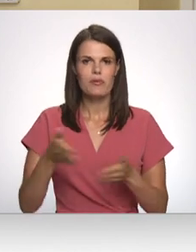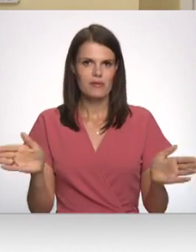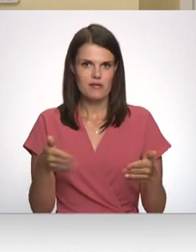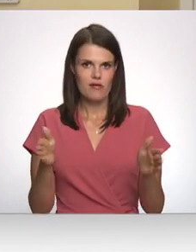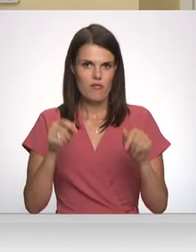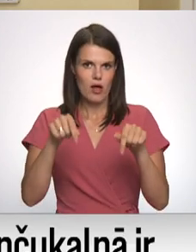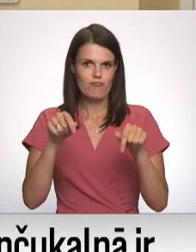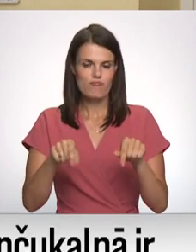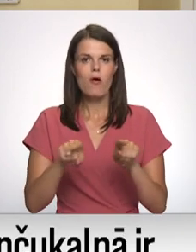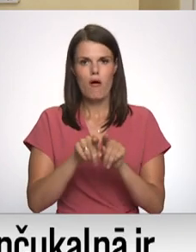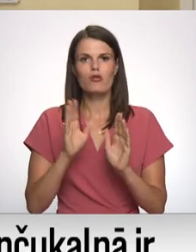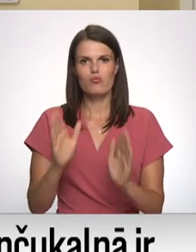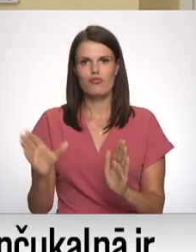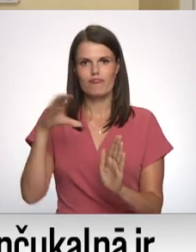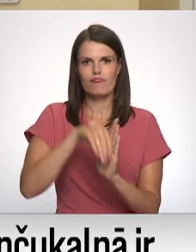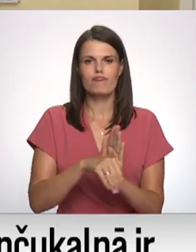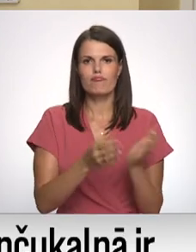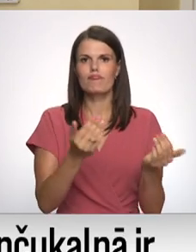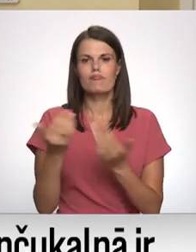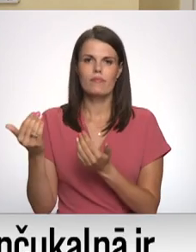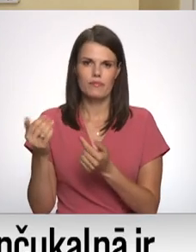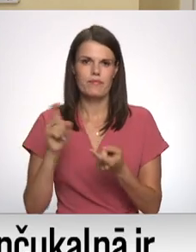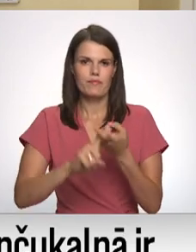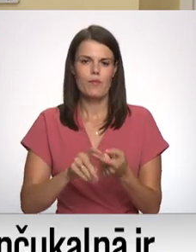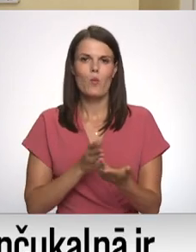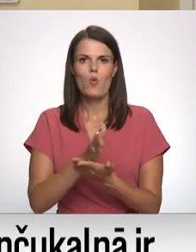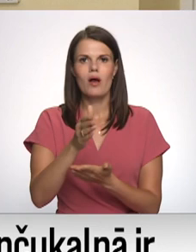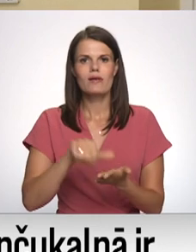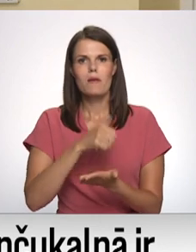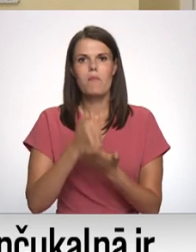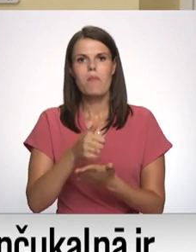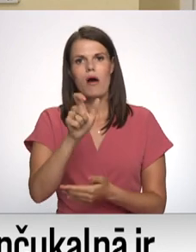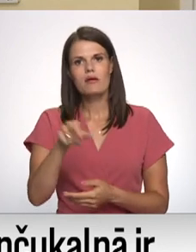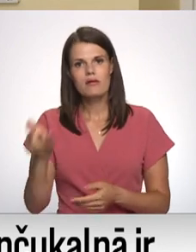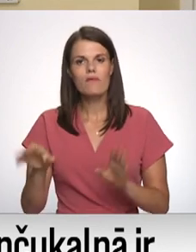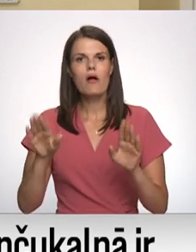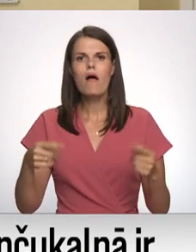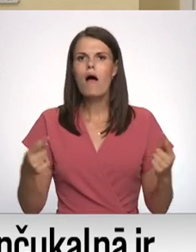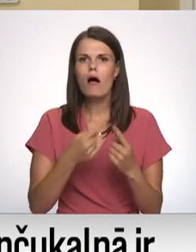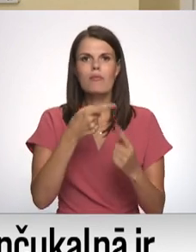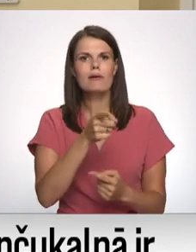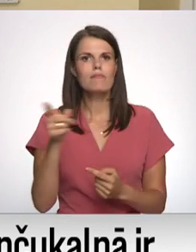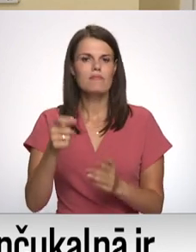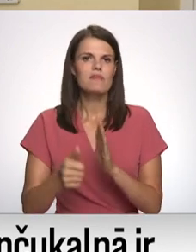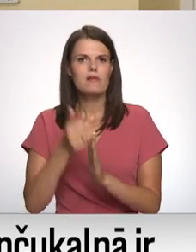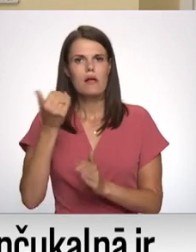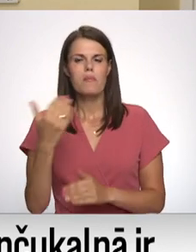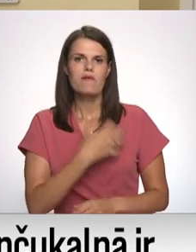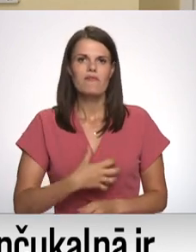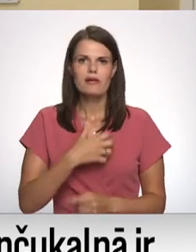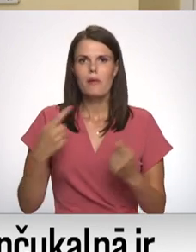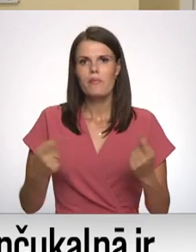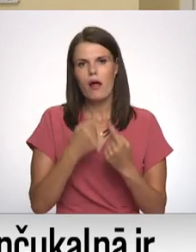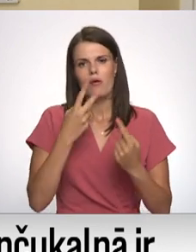un noteikti arī iesaistīsim attiecīgo, kā saka, nozaru pārstāvis, lai atbilstoši viņu vislabākajai nepieciešamībai pielāgotu,